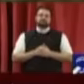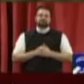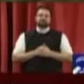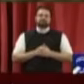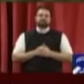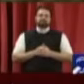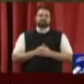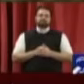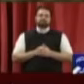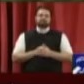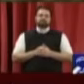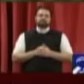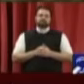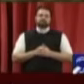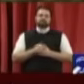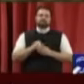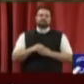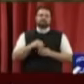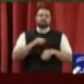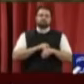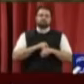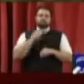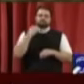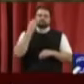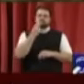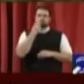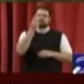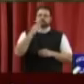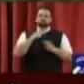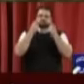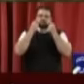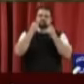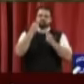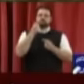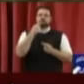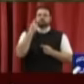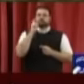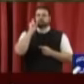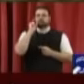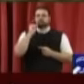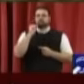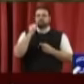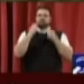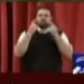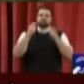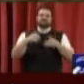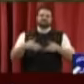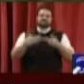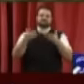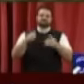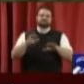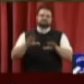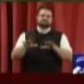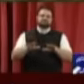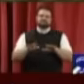Pentru în momentul în care te uiți în ochii unui om ochii transmit 70% din starea sufletului nostru.